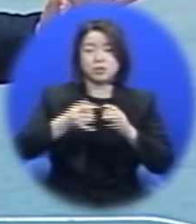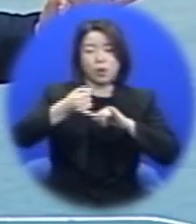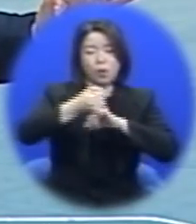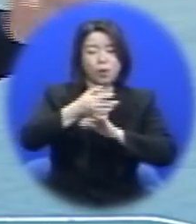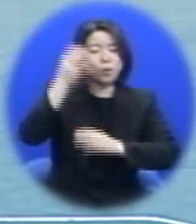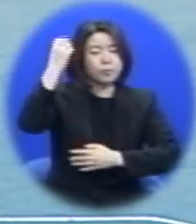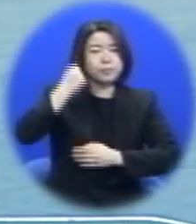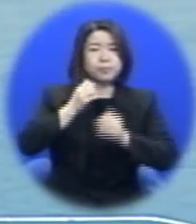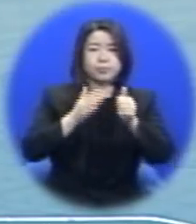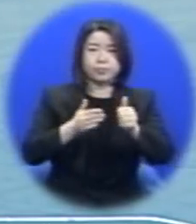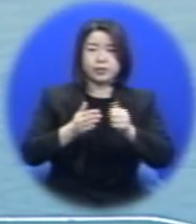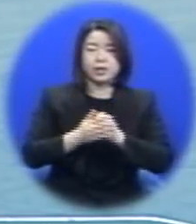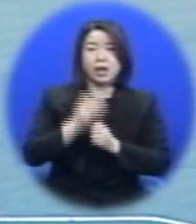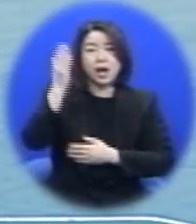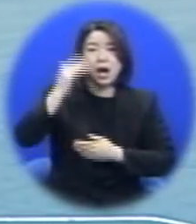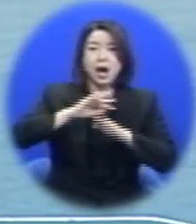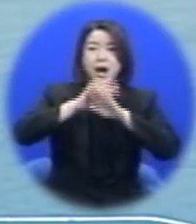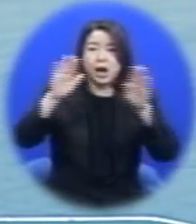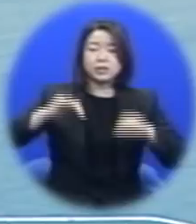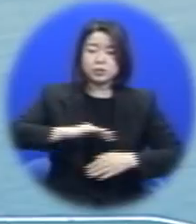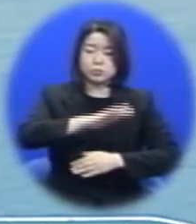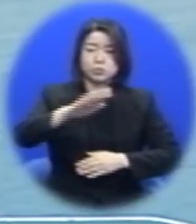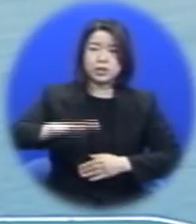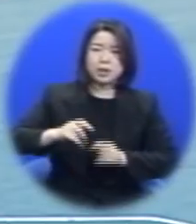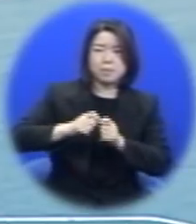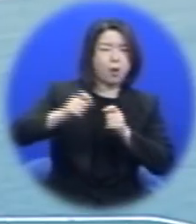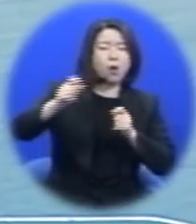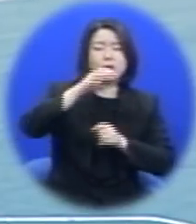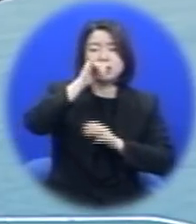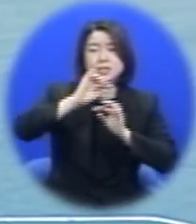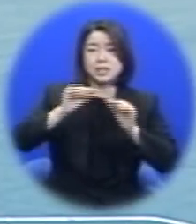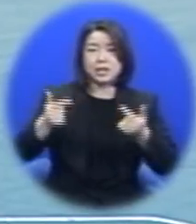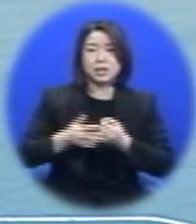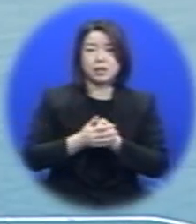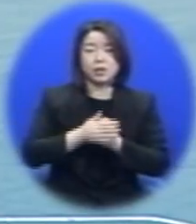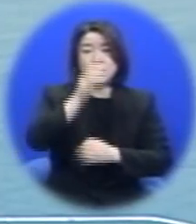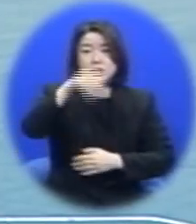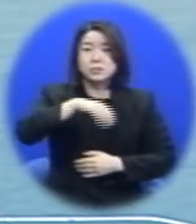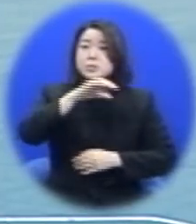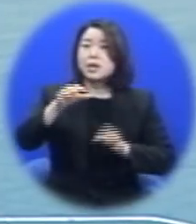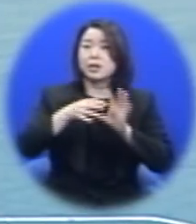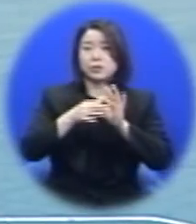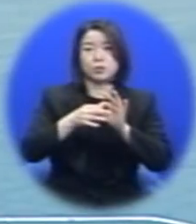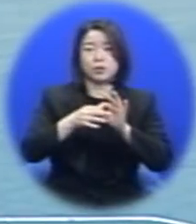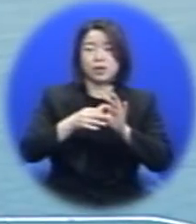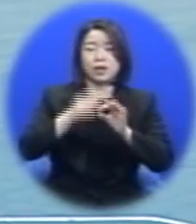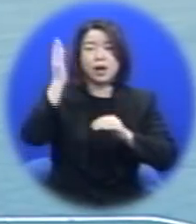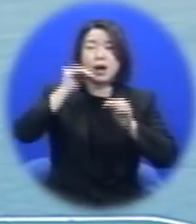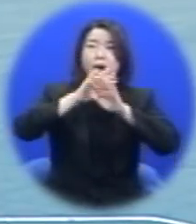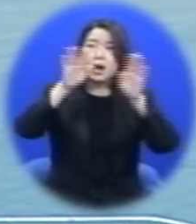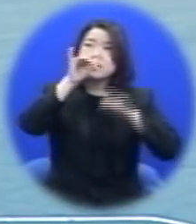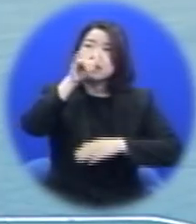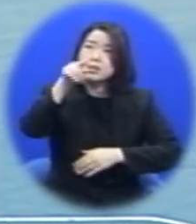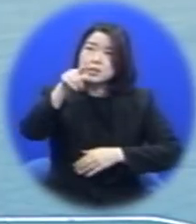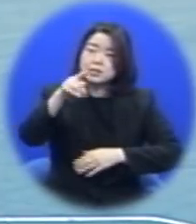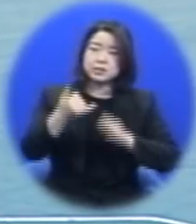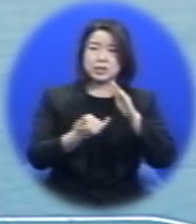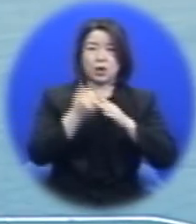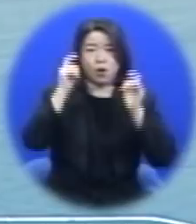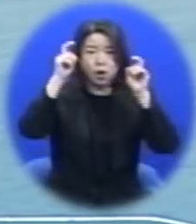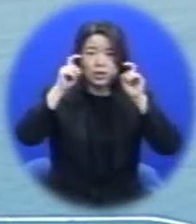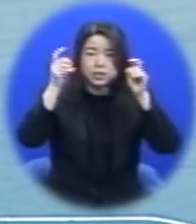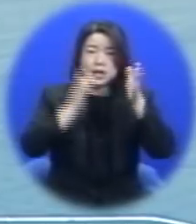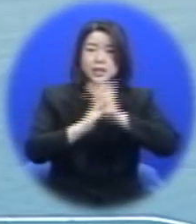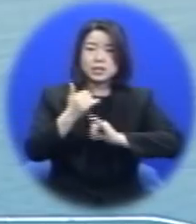돼요. 하늘은 우리에게서 절대 멀리 있지 않아요. 십자가를 통하여 하늘에 있는 그 어린 양 예수님이 우리